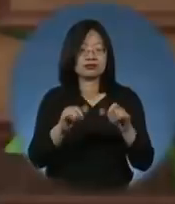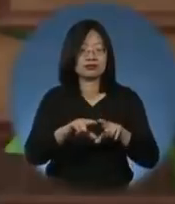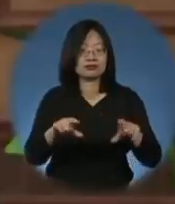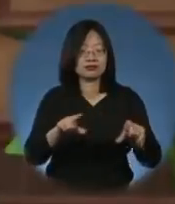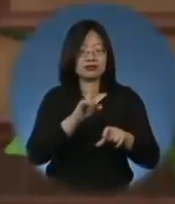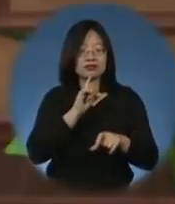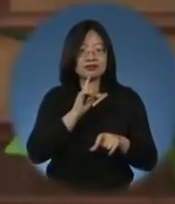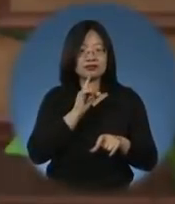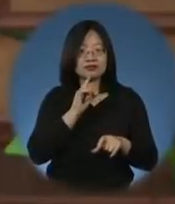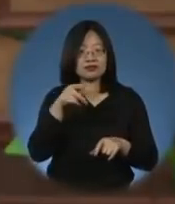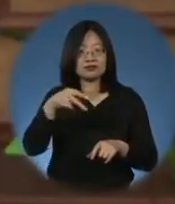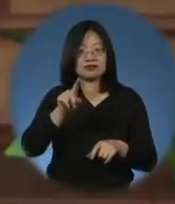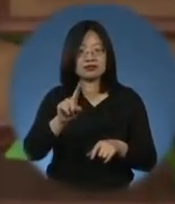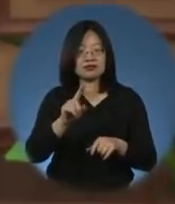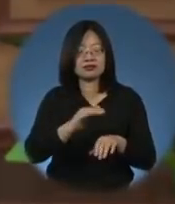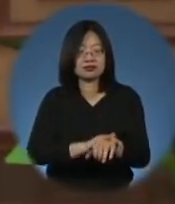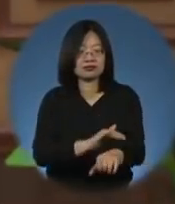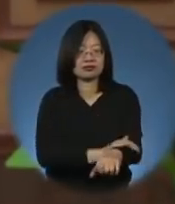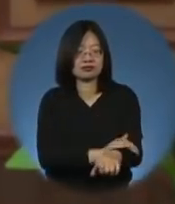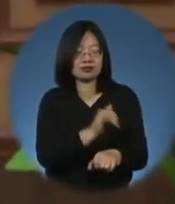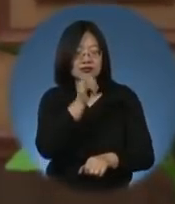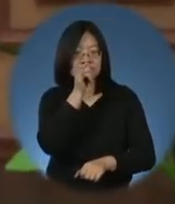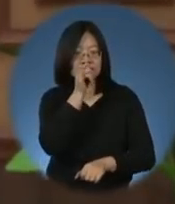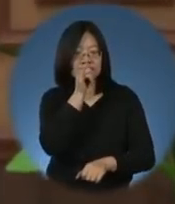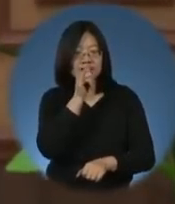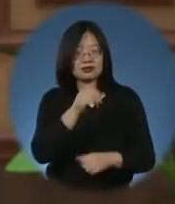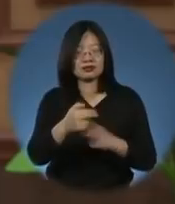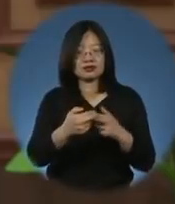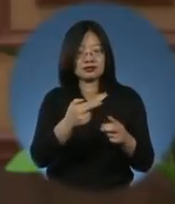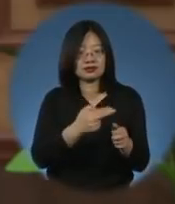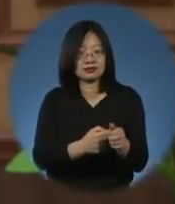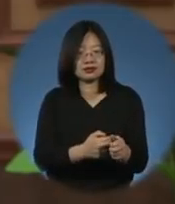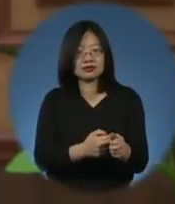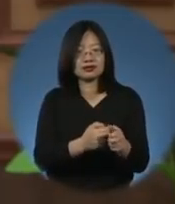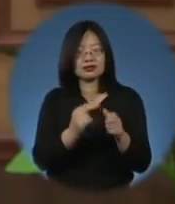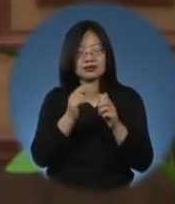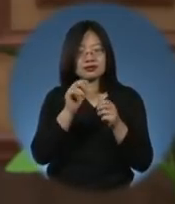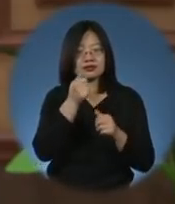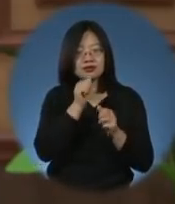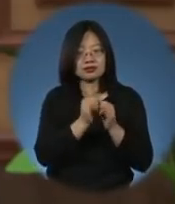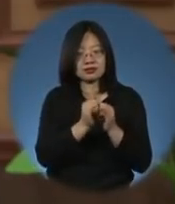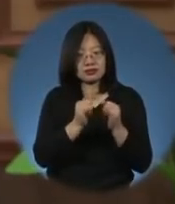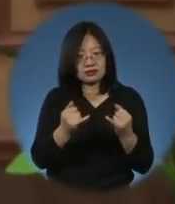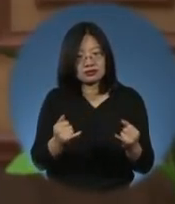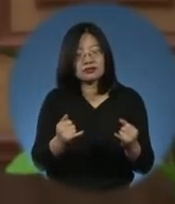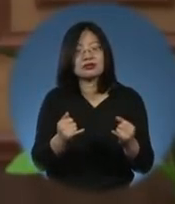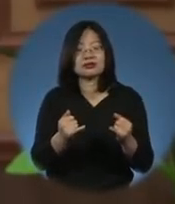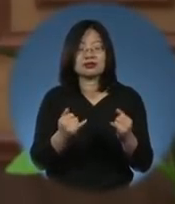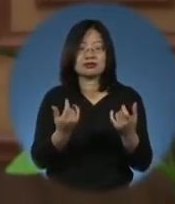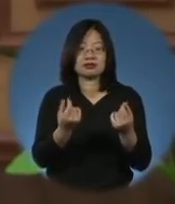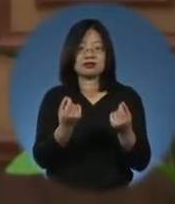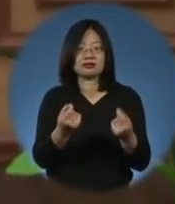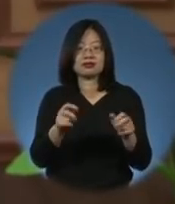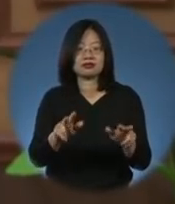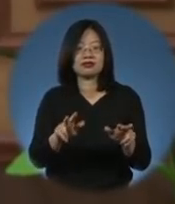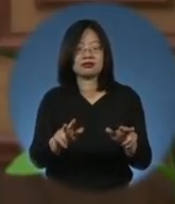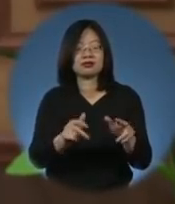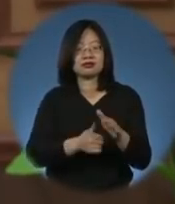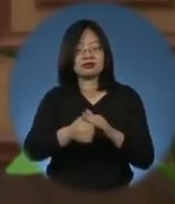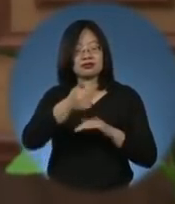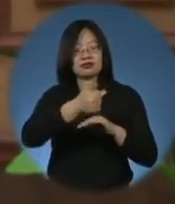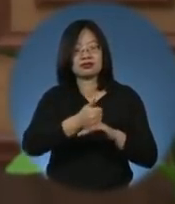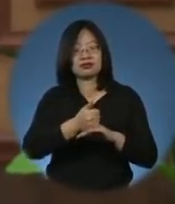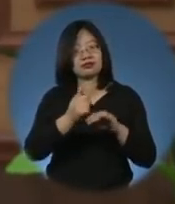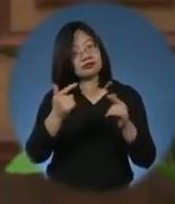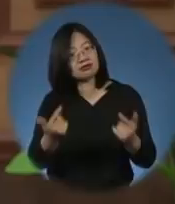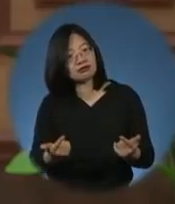보통 말하는 사자 붙은 직업들 있잖아요. 네. 의사, 변호사, 뭐 이런 그런 것도 이제는